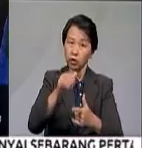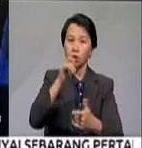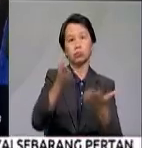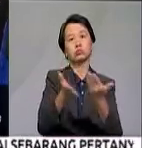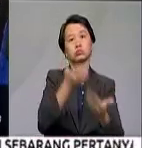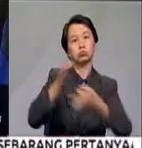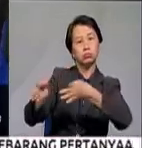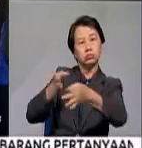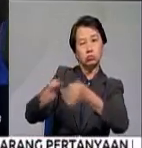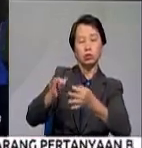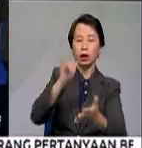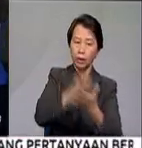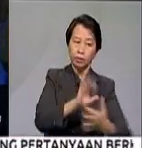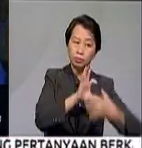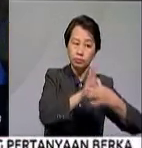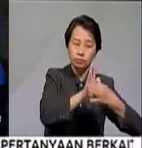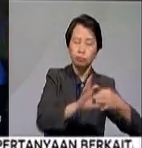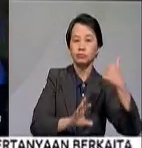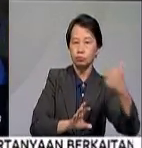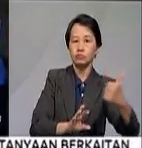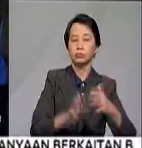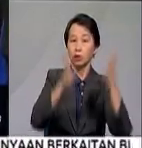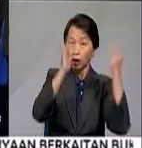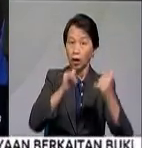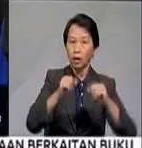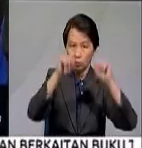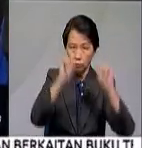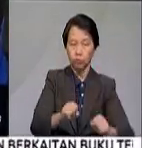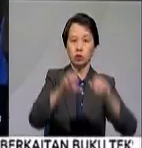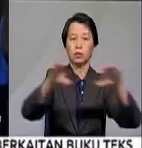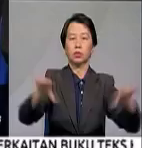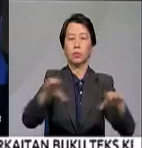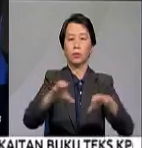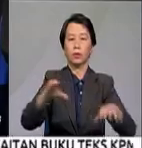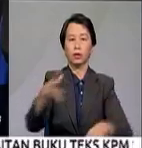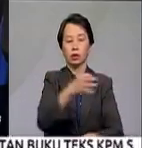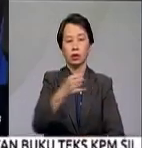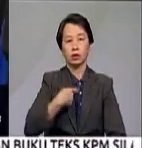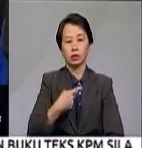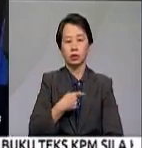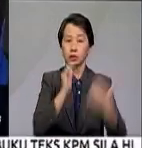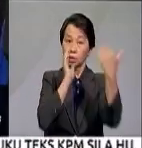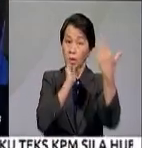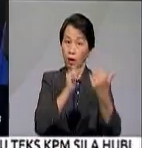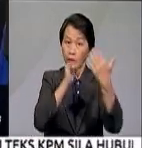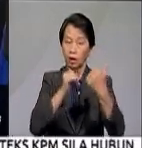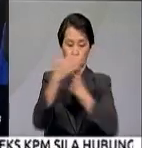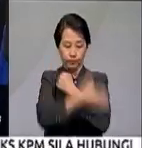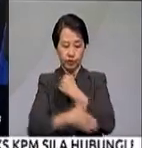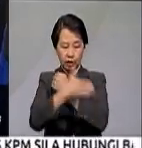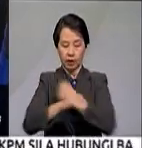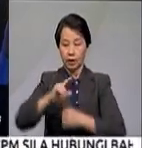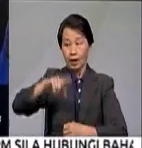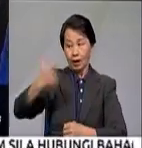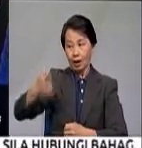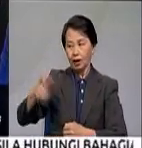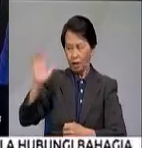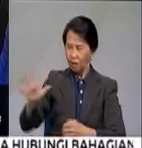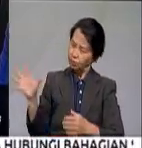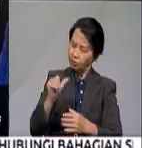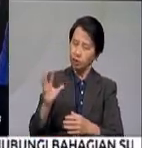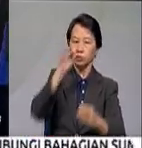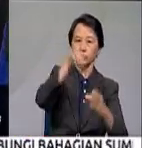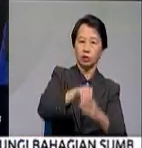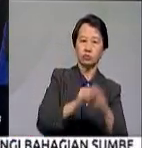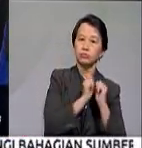Inilah kerjasama yang kita harap kita boleh buat, dan kita juga harap negara-negara lain juga akan bersama dengan